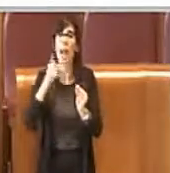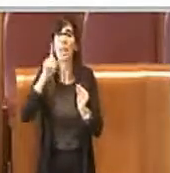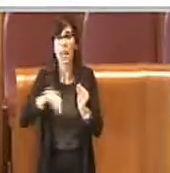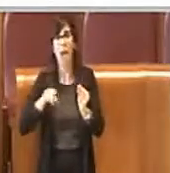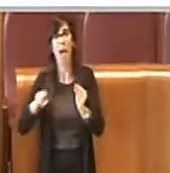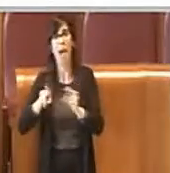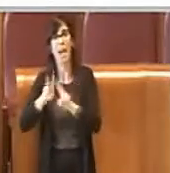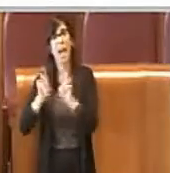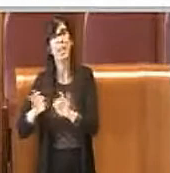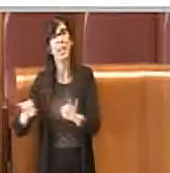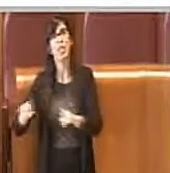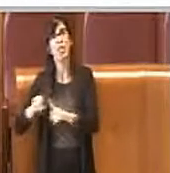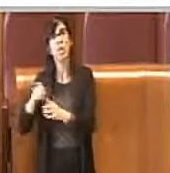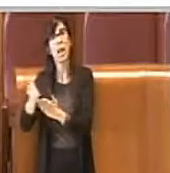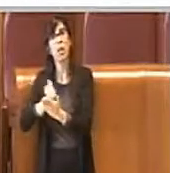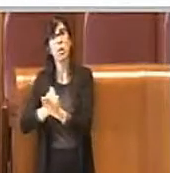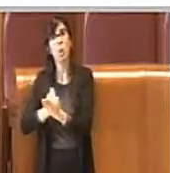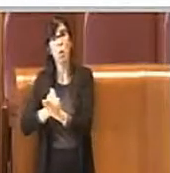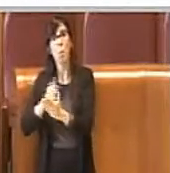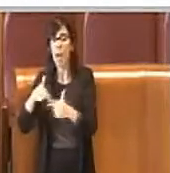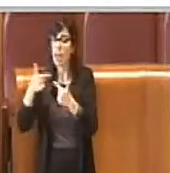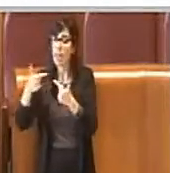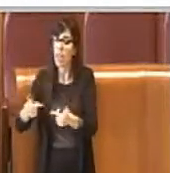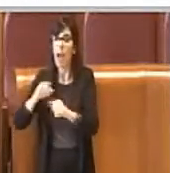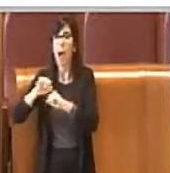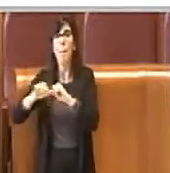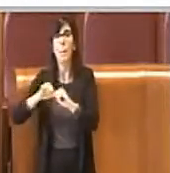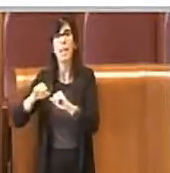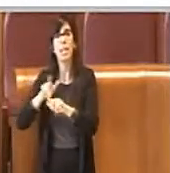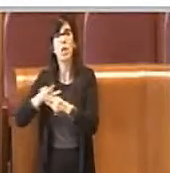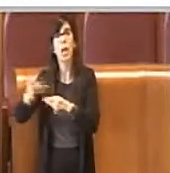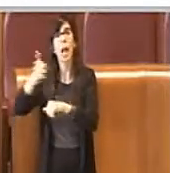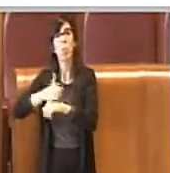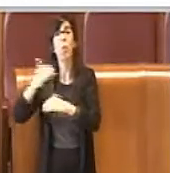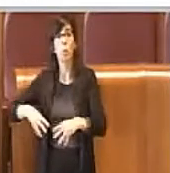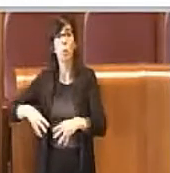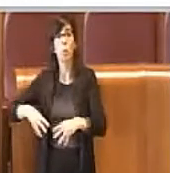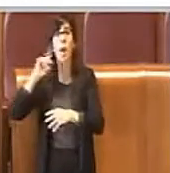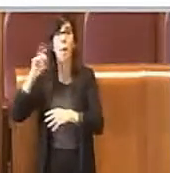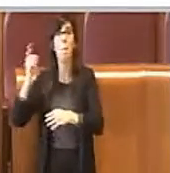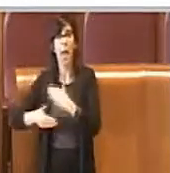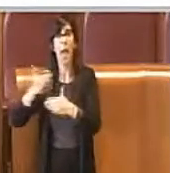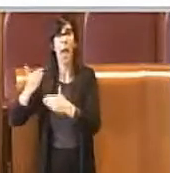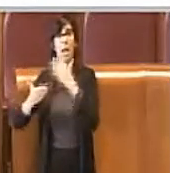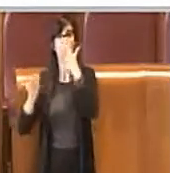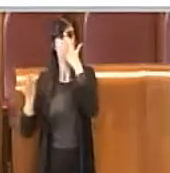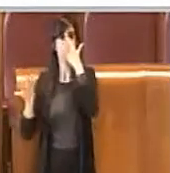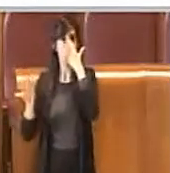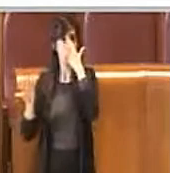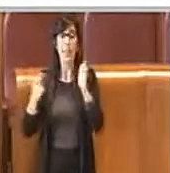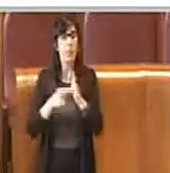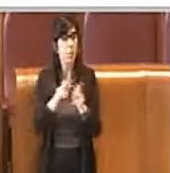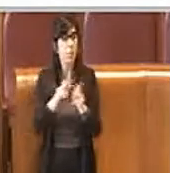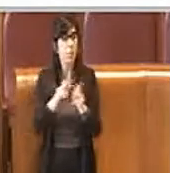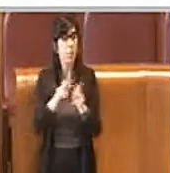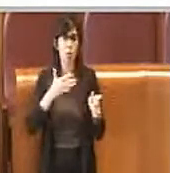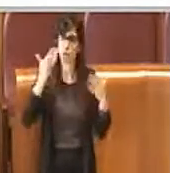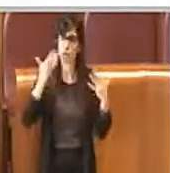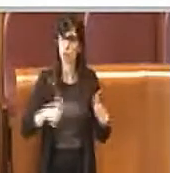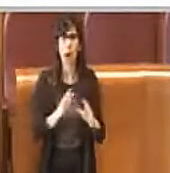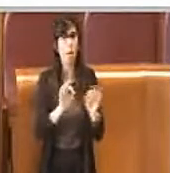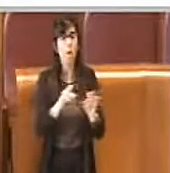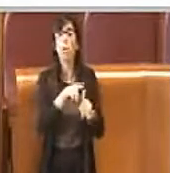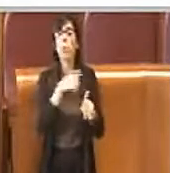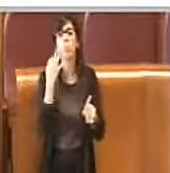far funzionare meglio l'amministrazione capitolina. I dipendenti che già abbiamo sono